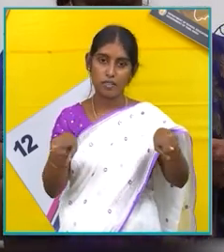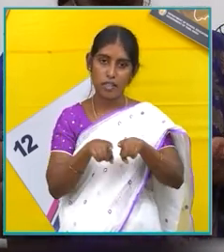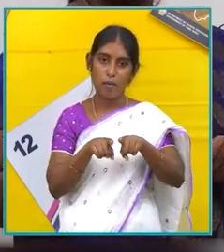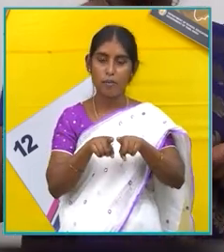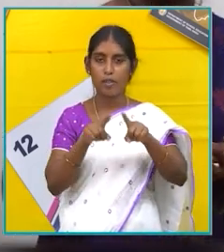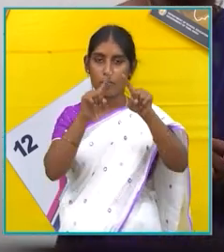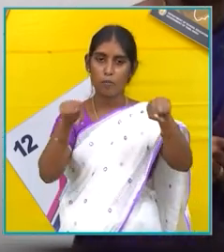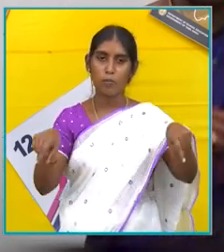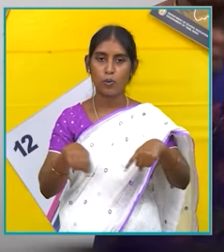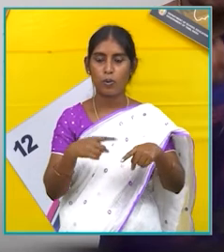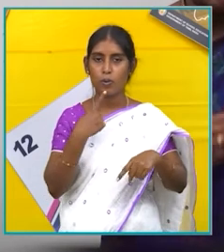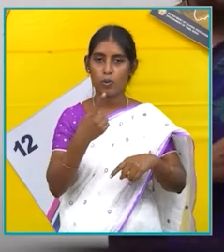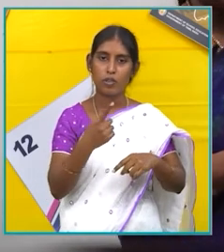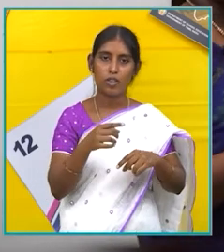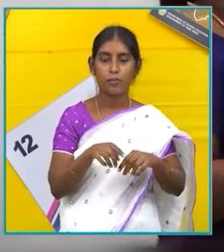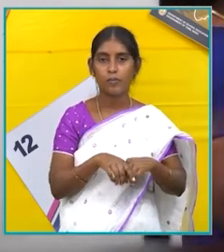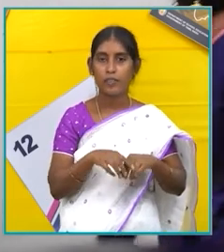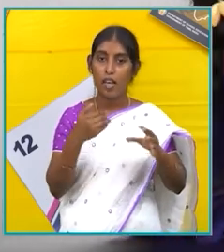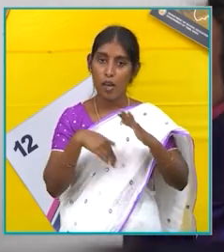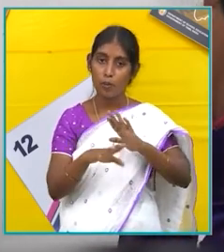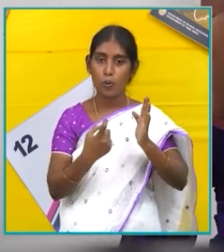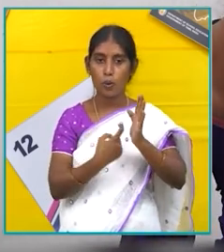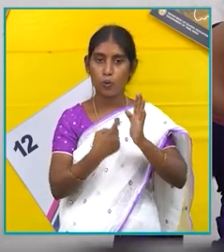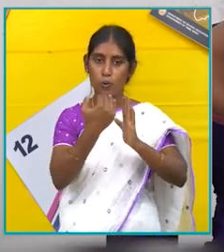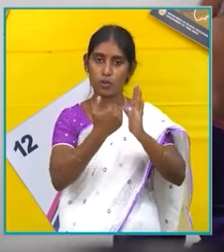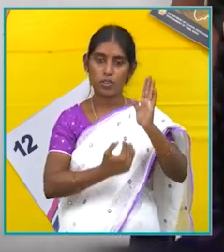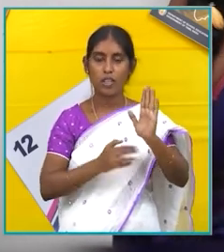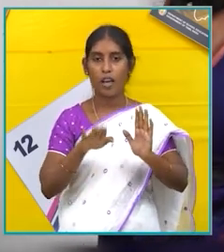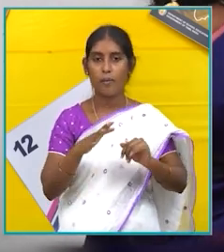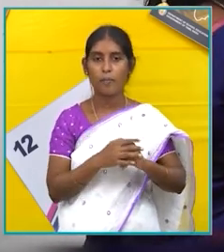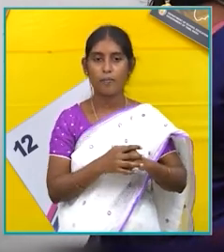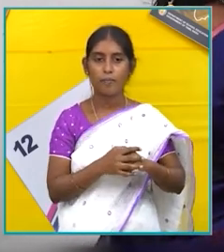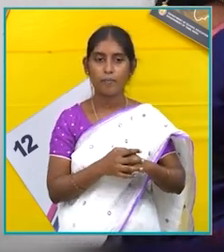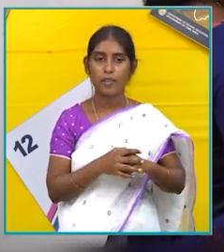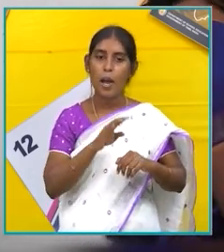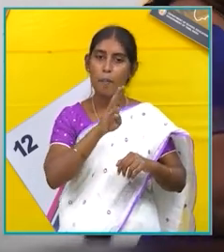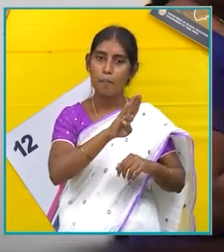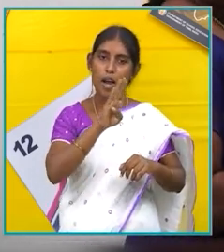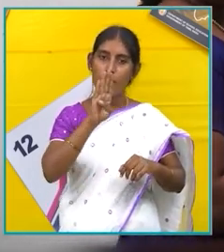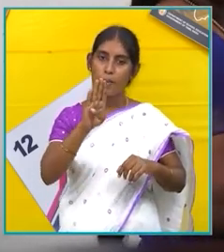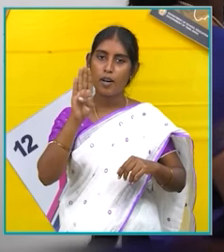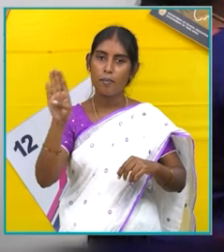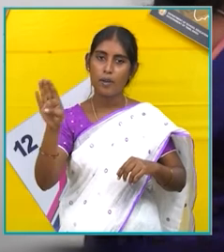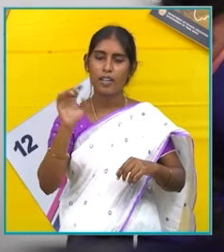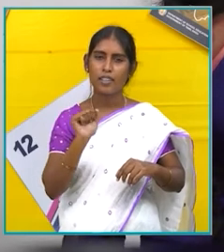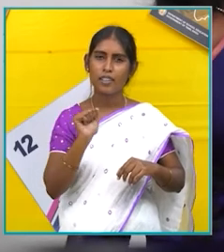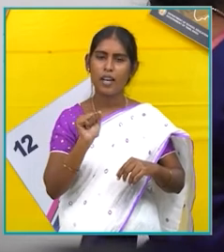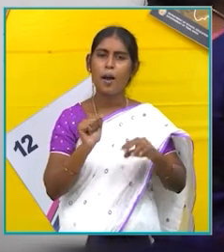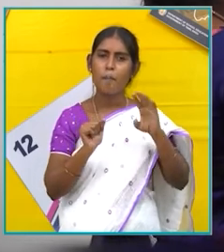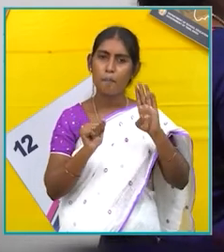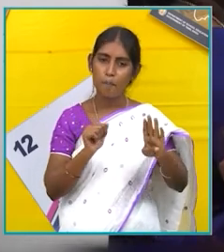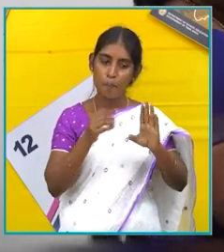அப்படினு சொல்வோம் அதுக்கு வந்து சில விதிகள் வந்து இருக்கு இப்போ ஃபர்ஸ்ட் ஒன் பாத்தீங்கனா பா பா பா அப்படினே என்னன்னு பாத்தீங்கனா